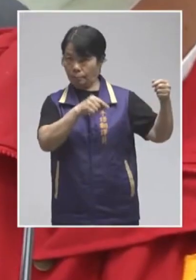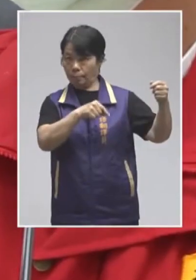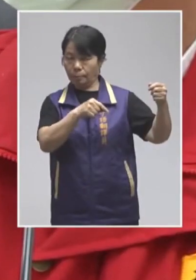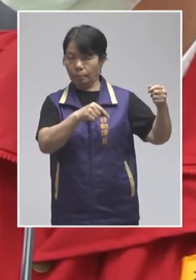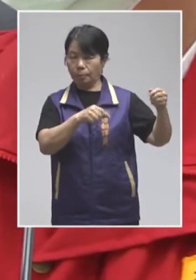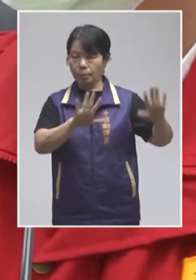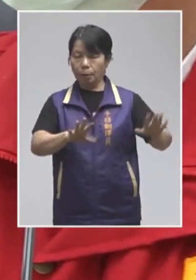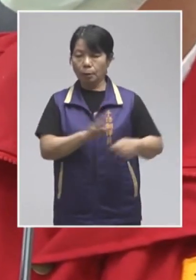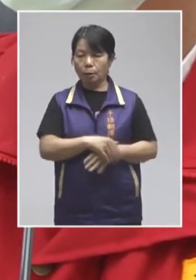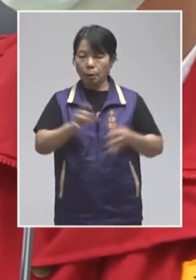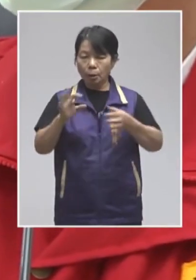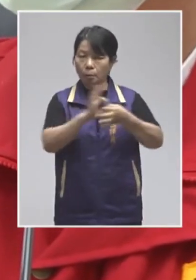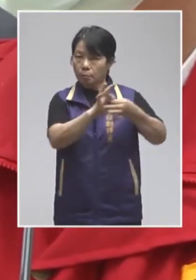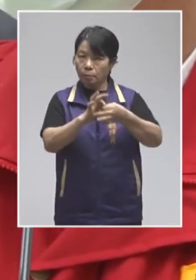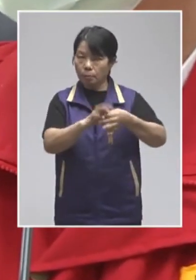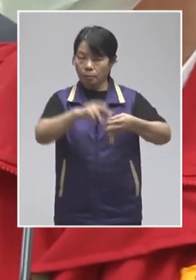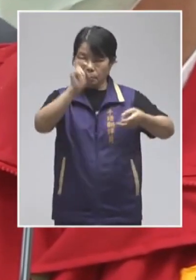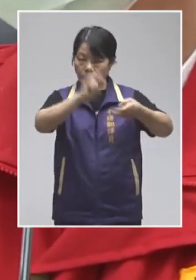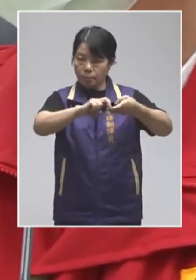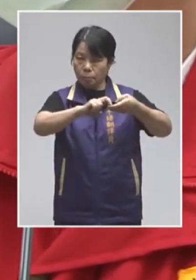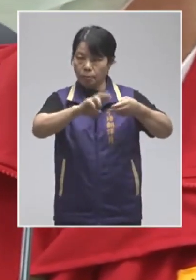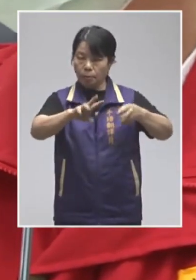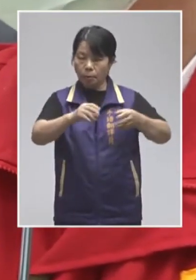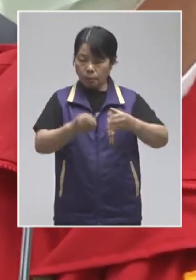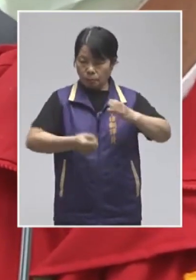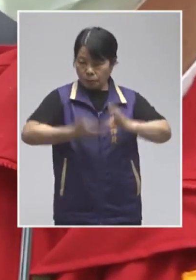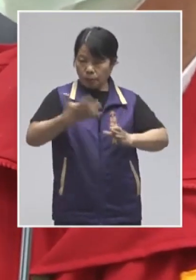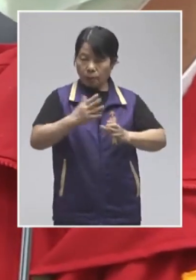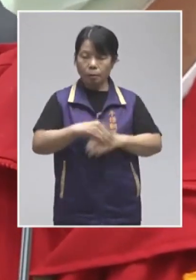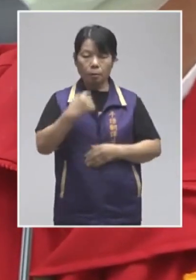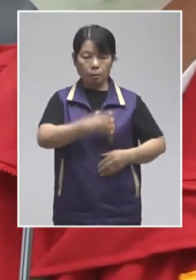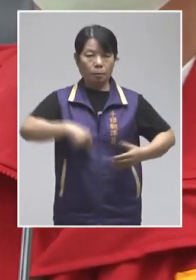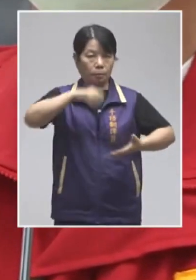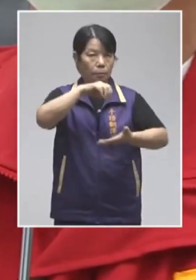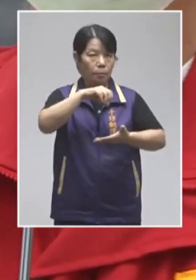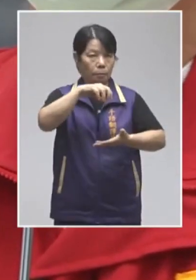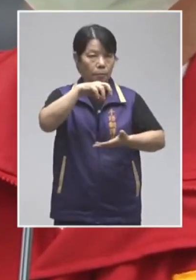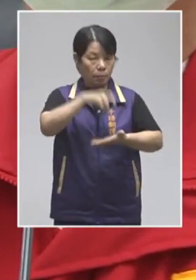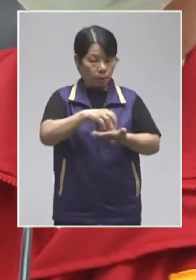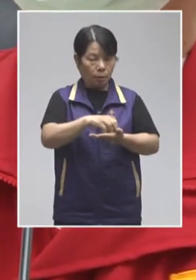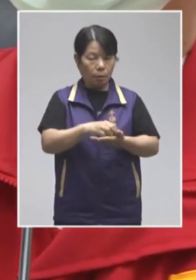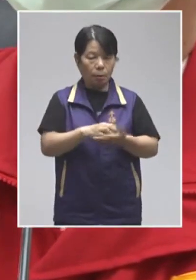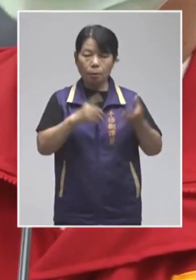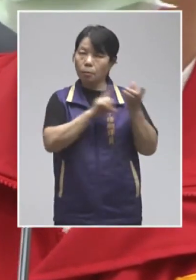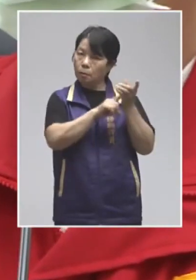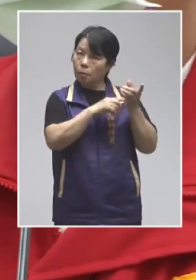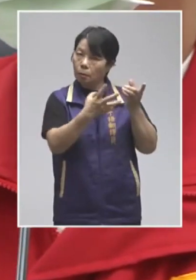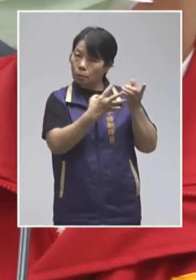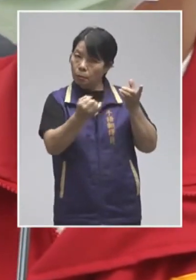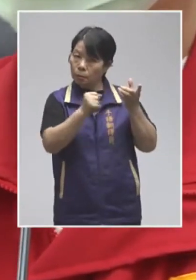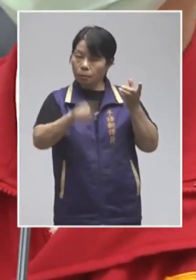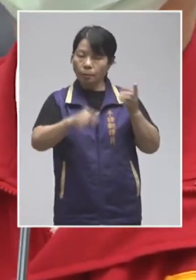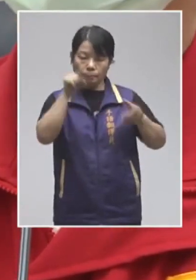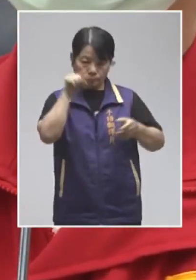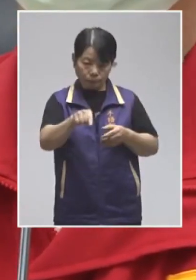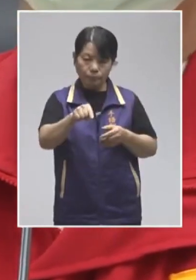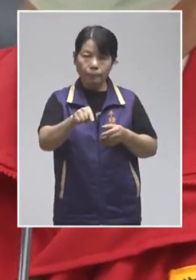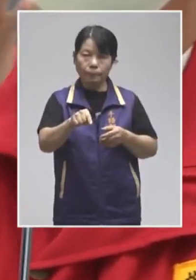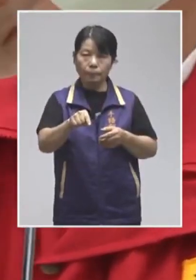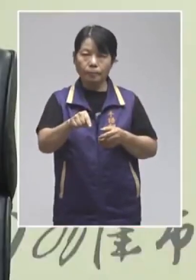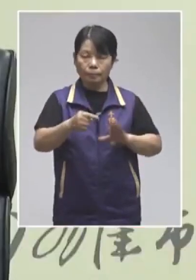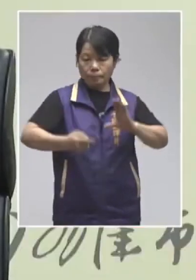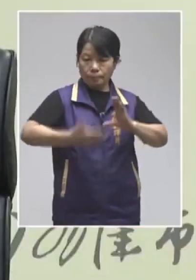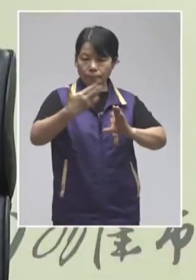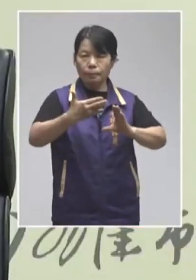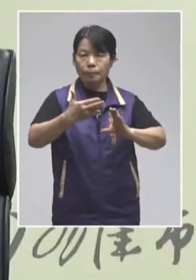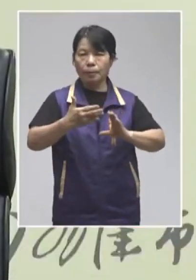放。 上面有一个连结纸，你一点把你的身份证手机一按电子档我